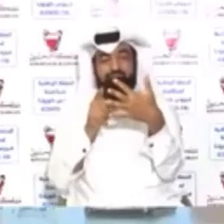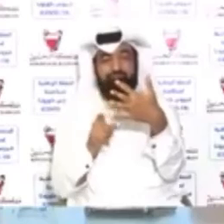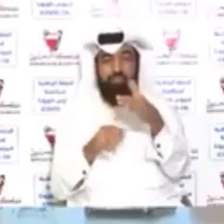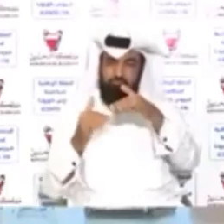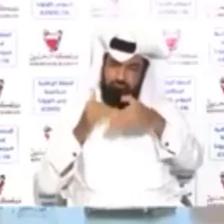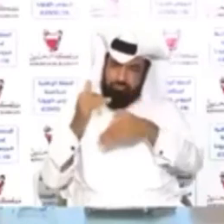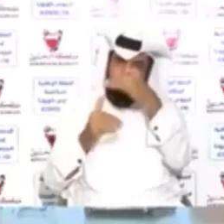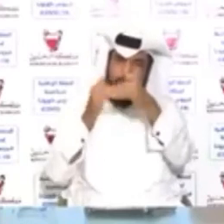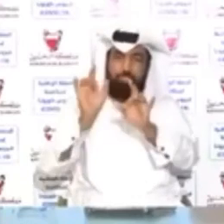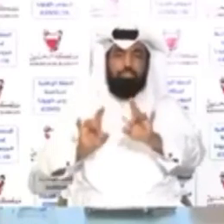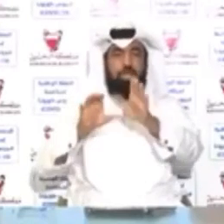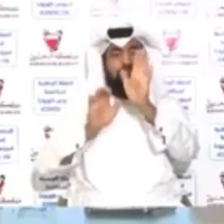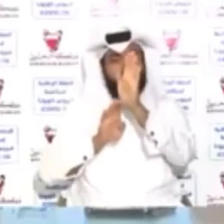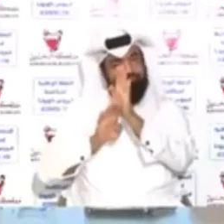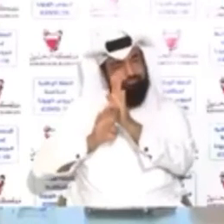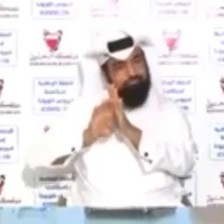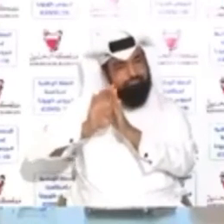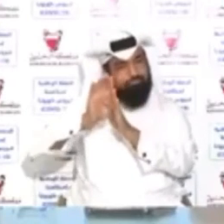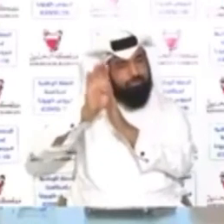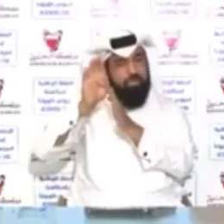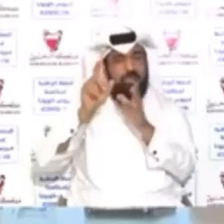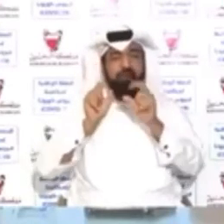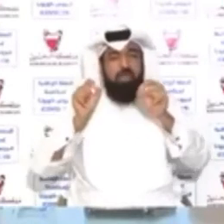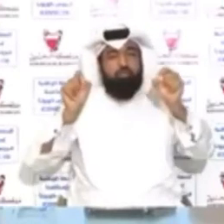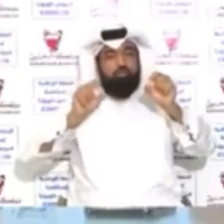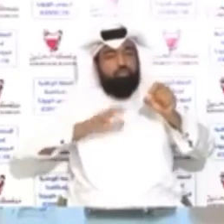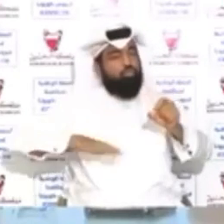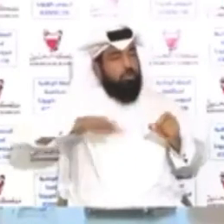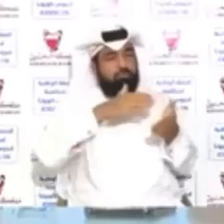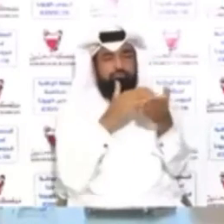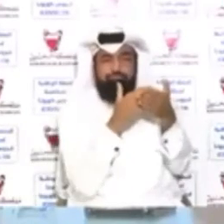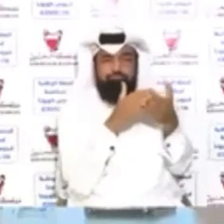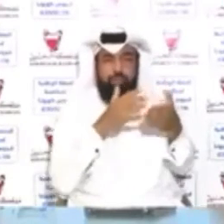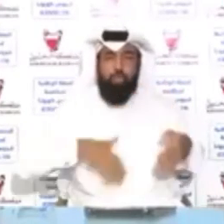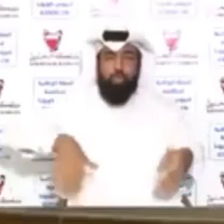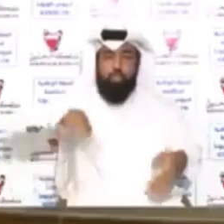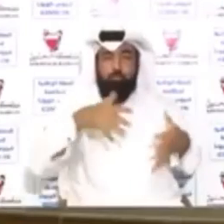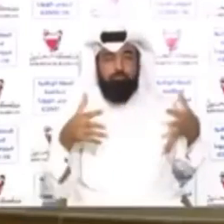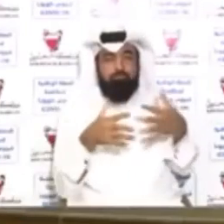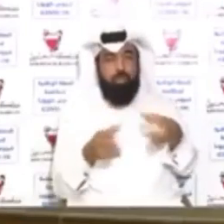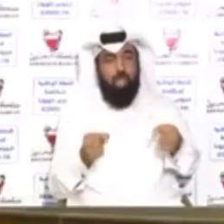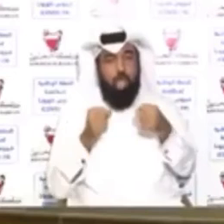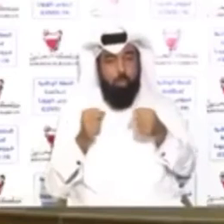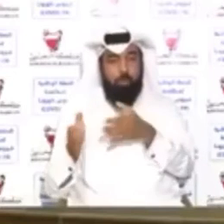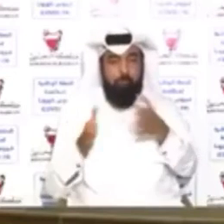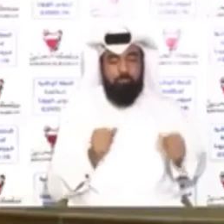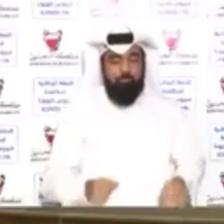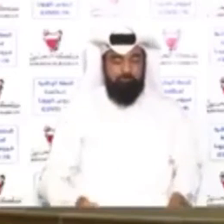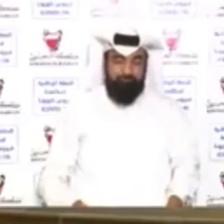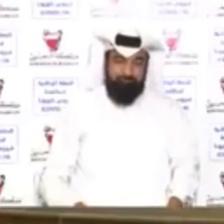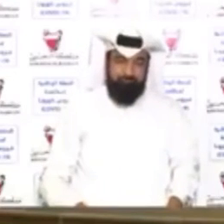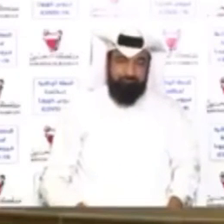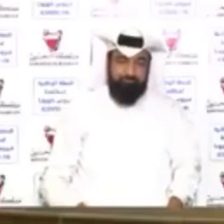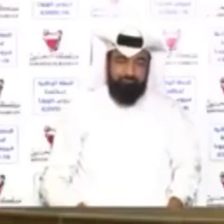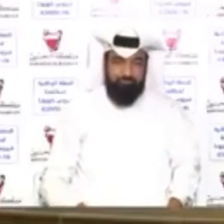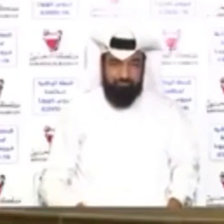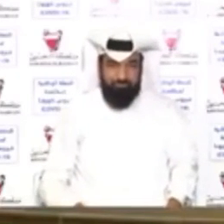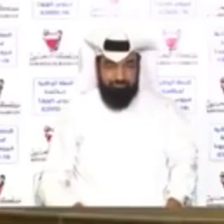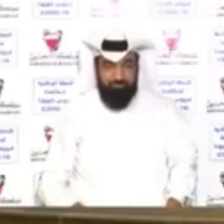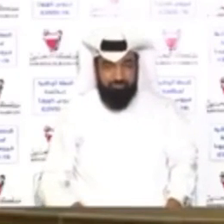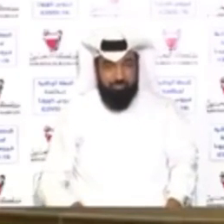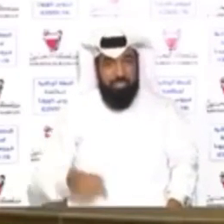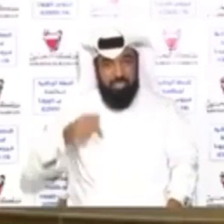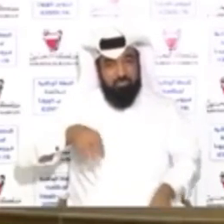بتكون مستمرة، وإن شاء الله يعني يد بيد نتخطى هذا التحدي بإذن الله. سؤال من الصحفي سدراج